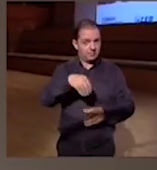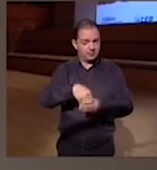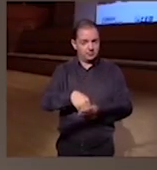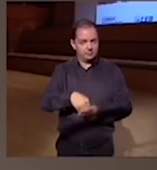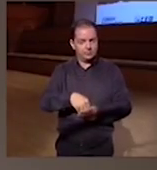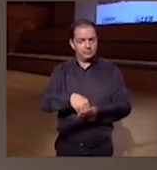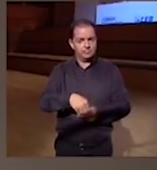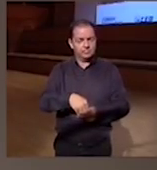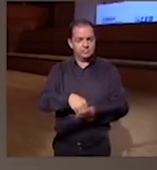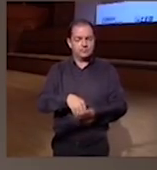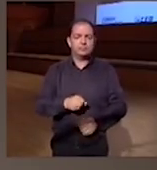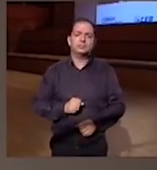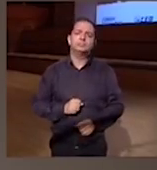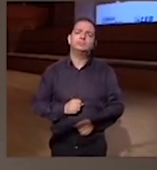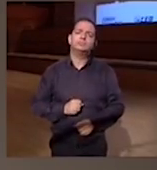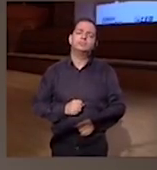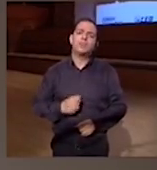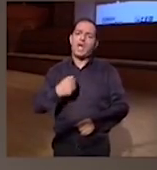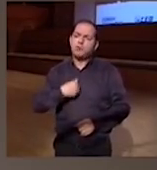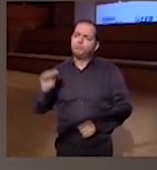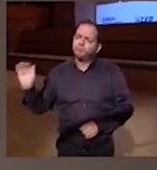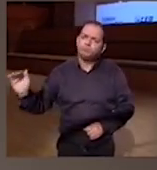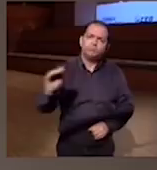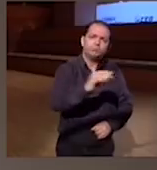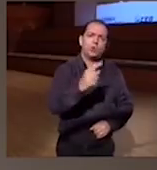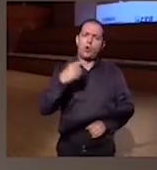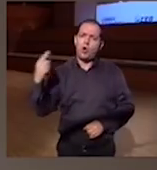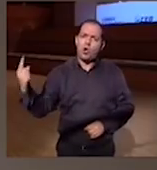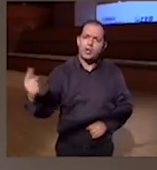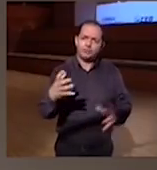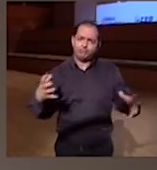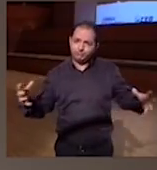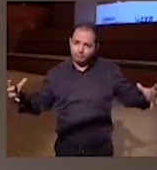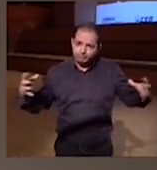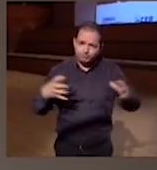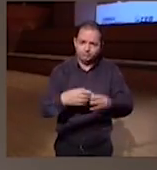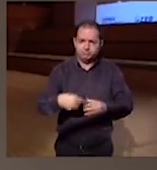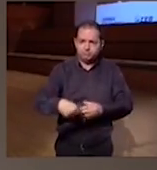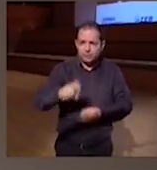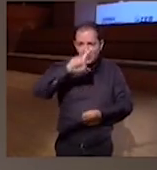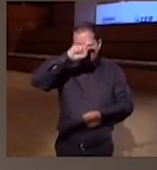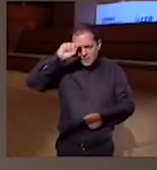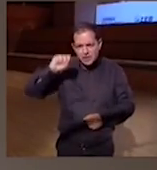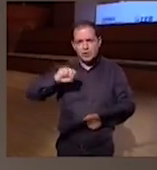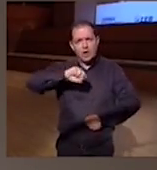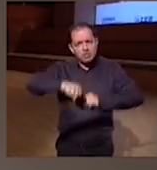ζήτησα τη συστράτευση όλων μας σε ένα δύσκολο και καθημερινό αγώνα.